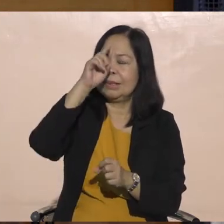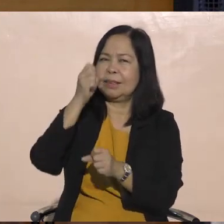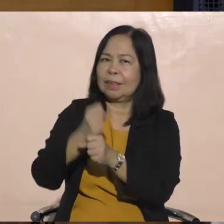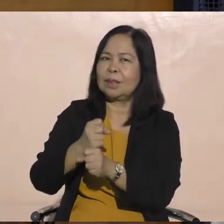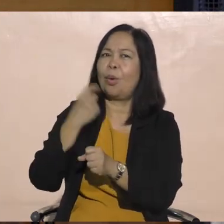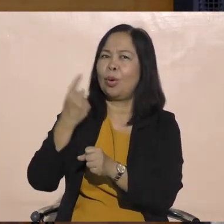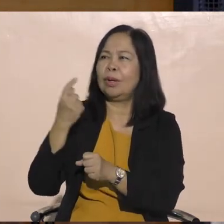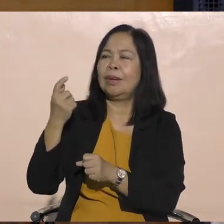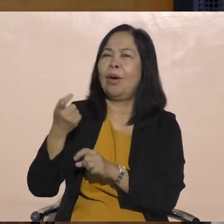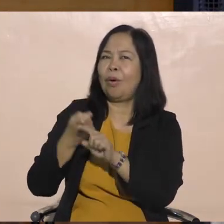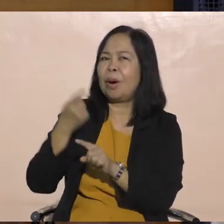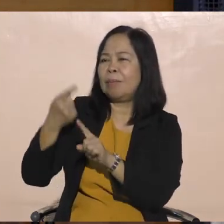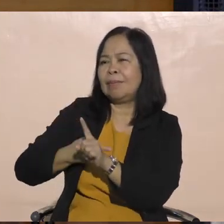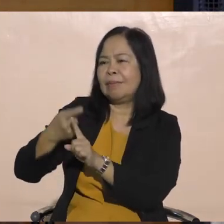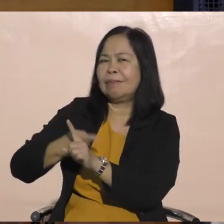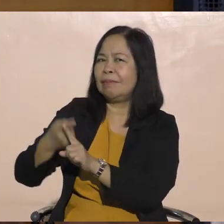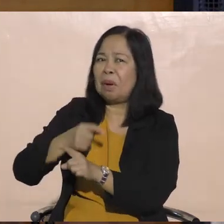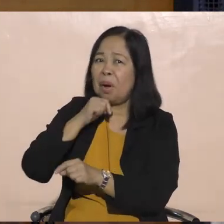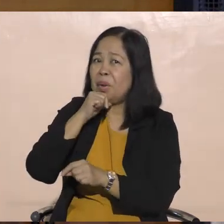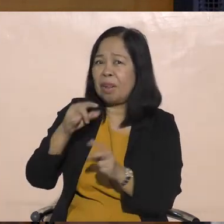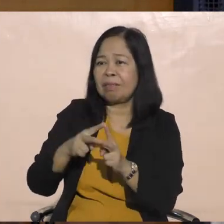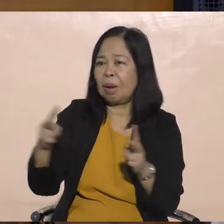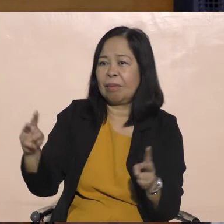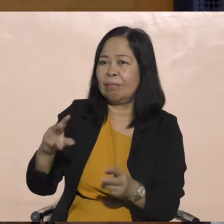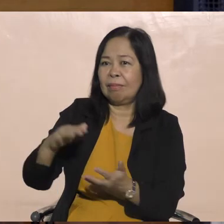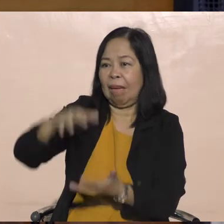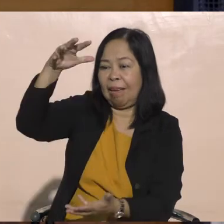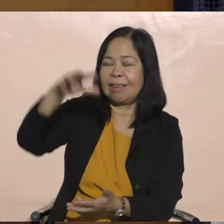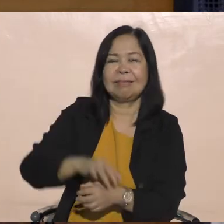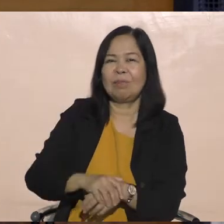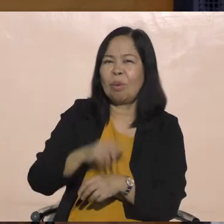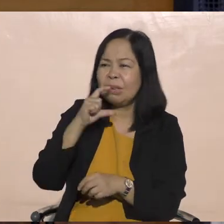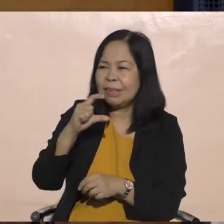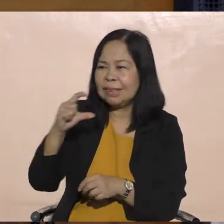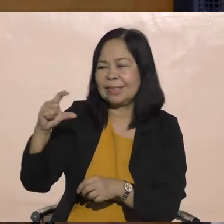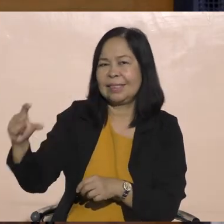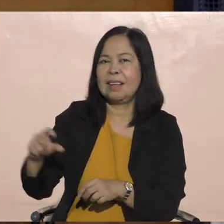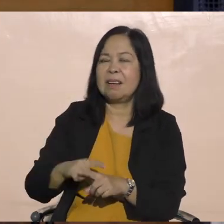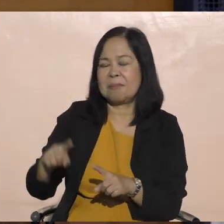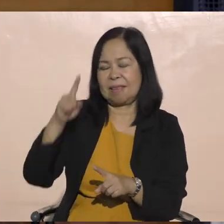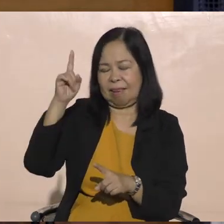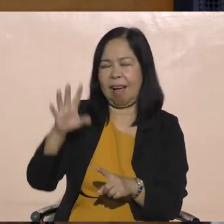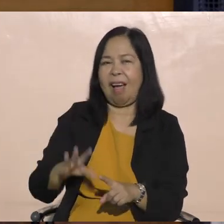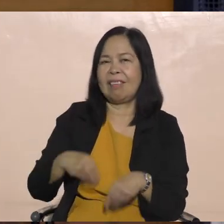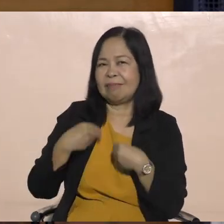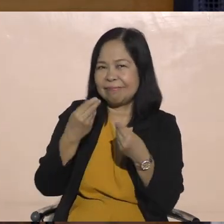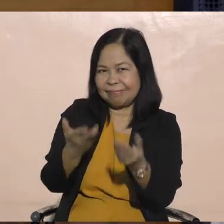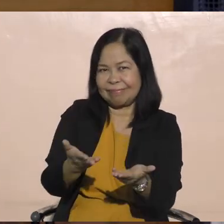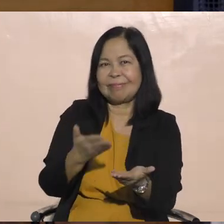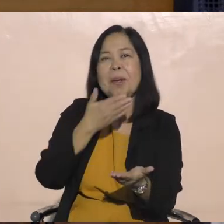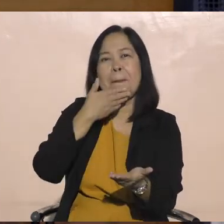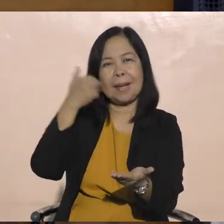mga kaigsoonan, sa akong madawat din. Dili man kayo, may dagko kayo ang madawat, mga kaigsoon. Hallelujah. But you know what? God